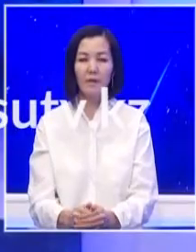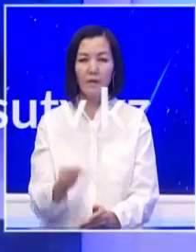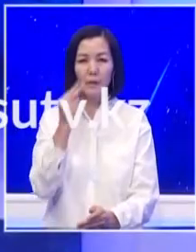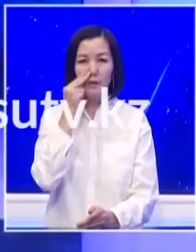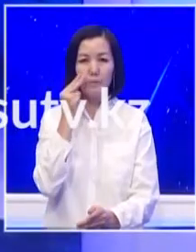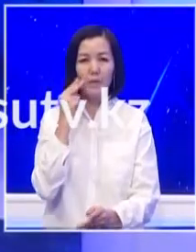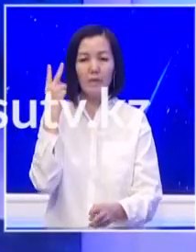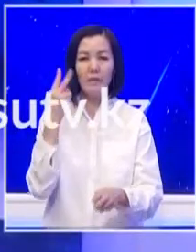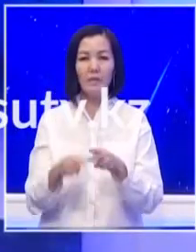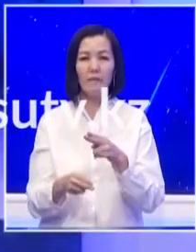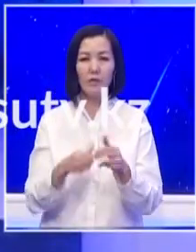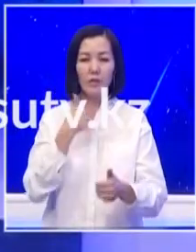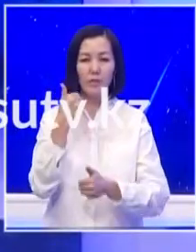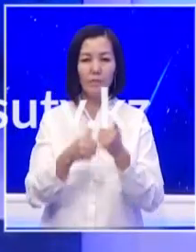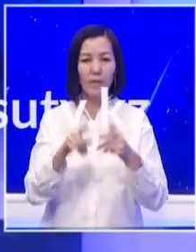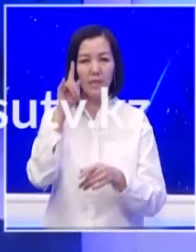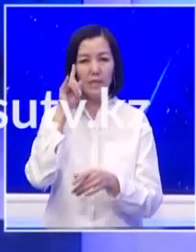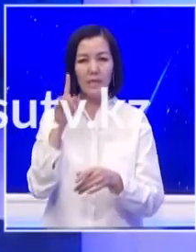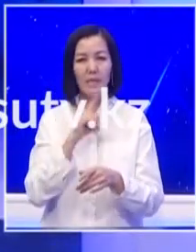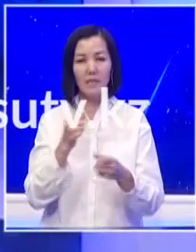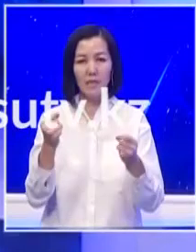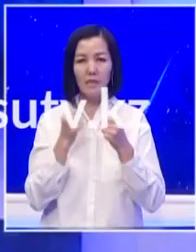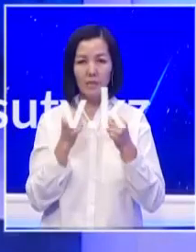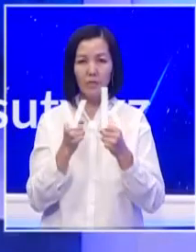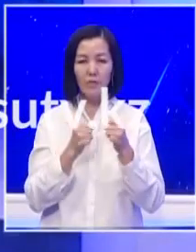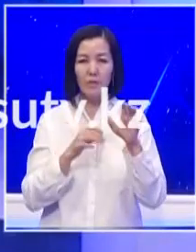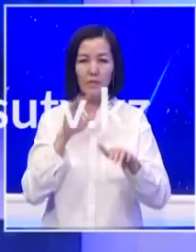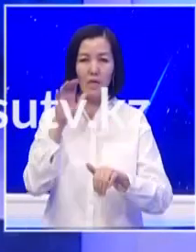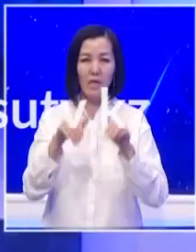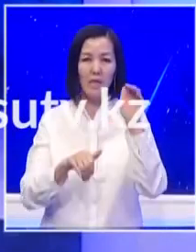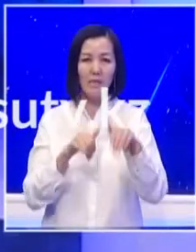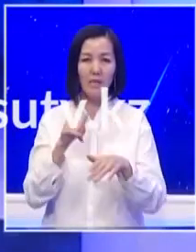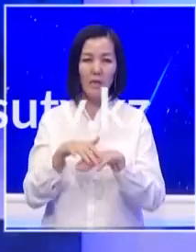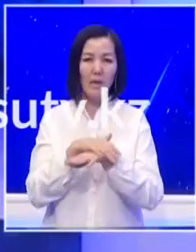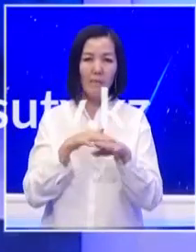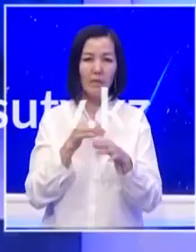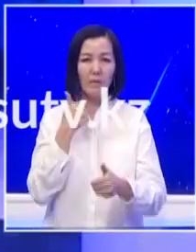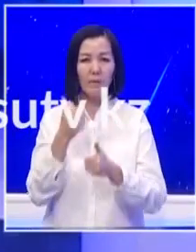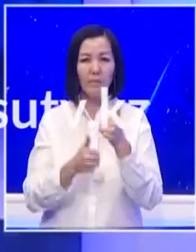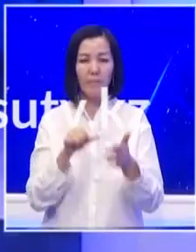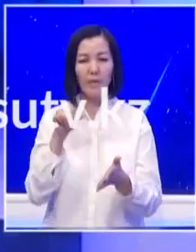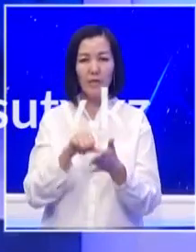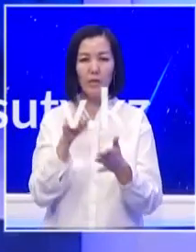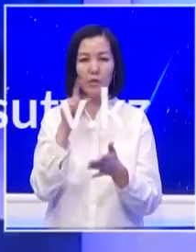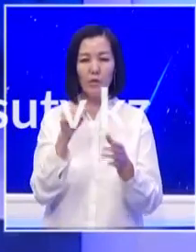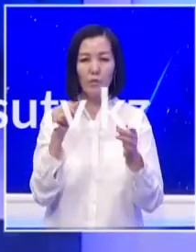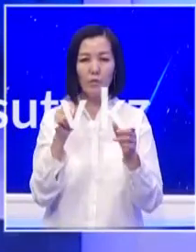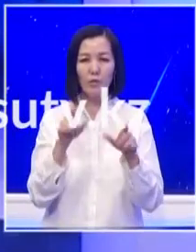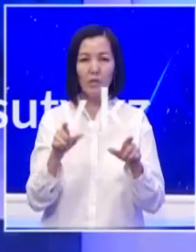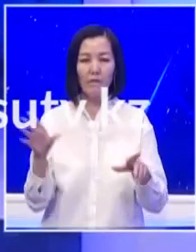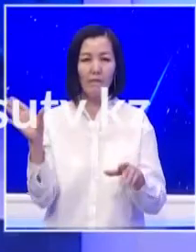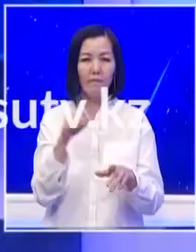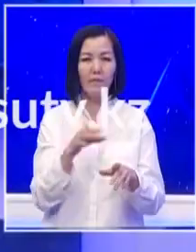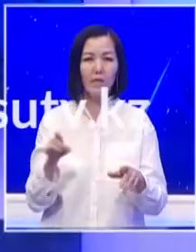В Шымкенте завершился чемпионат Казахстана по спортивному скалолазанию. В масштабном соревновании приняли участие 100 человек со всех